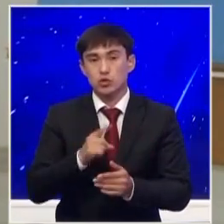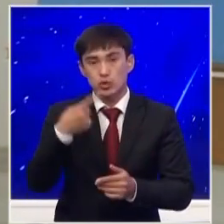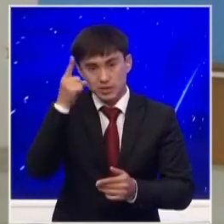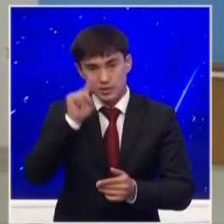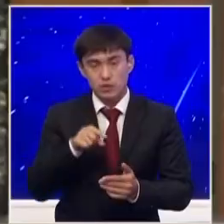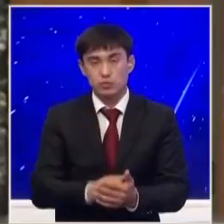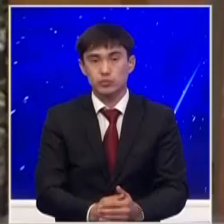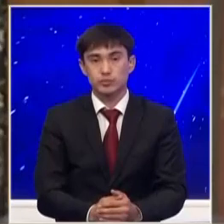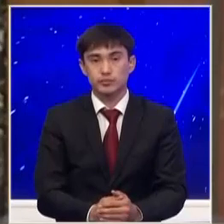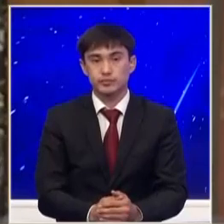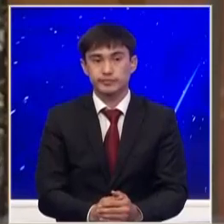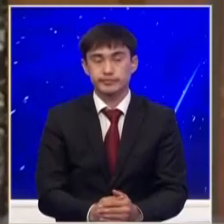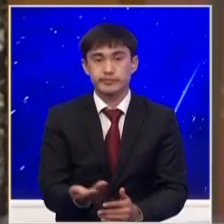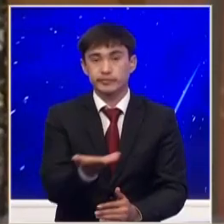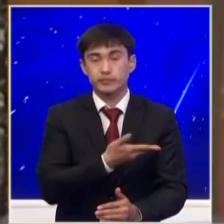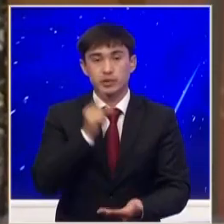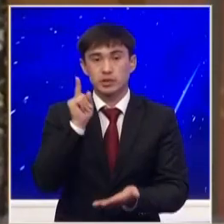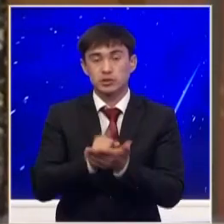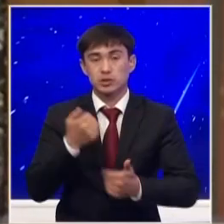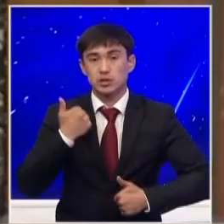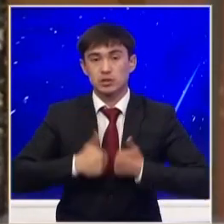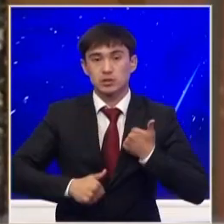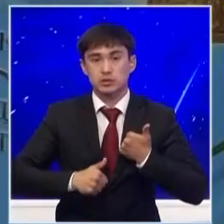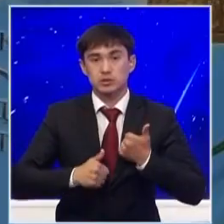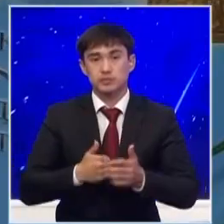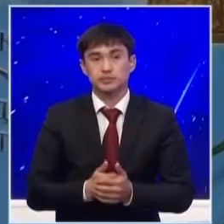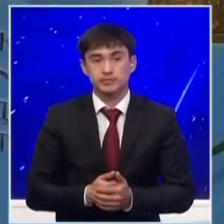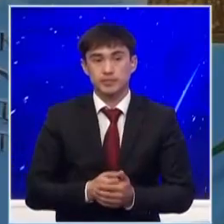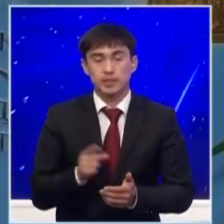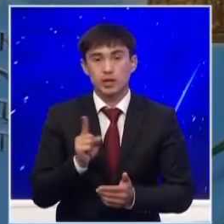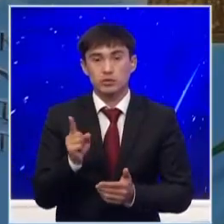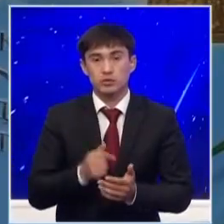знаю. Мы должны гордиться не то, что там